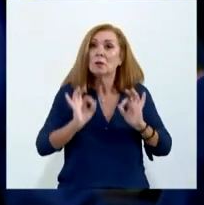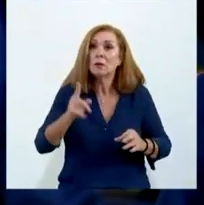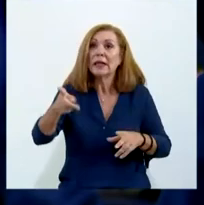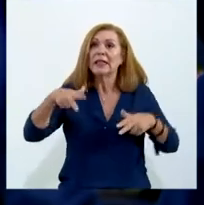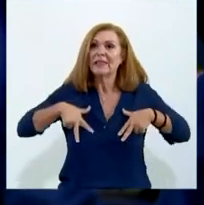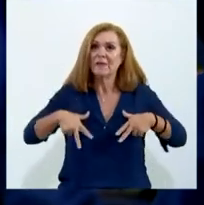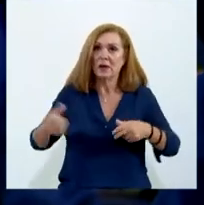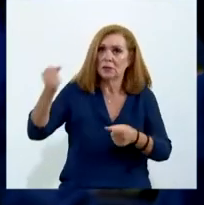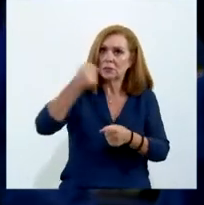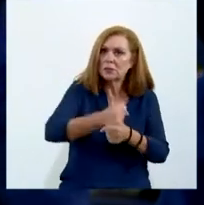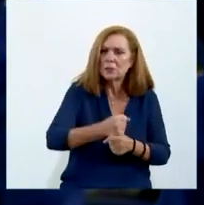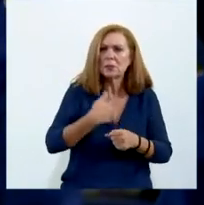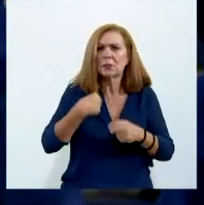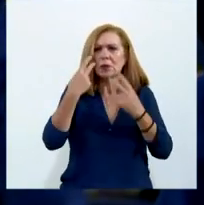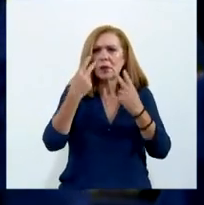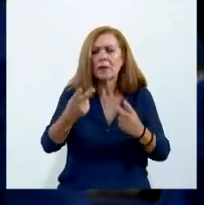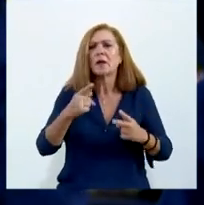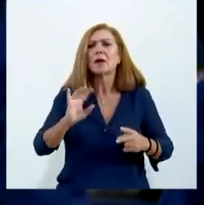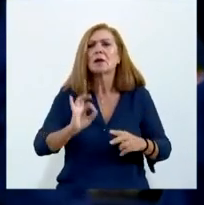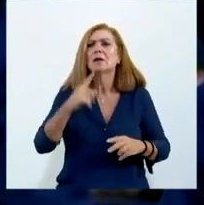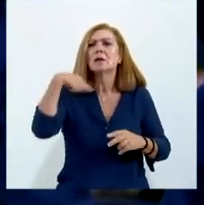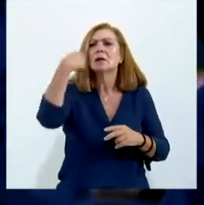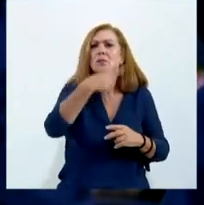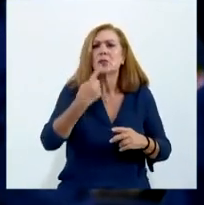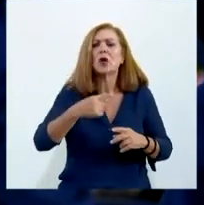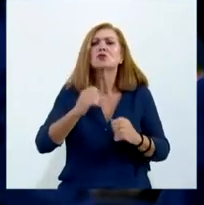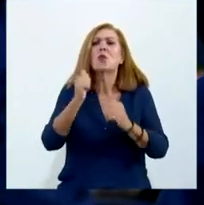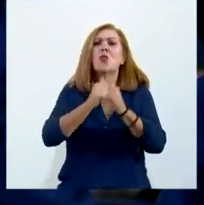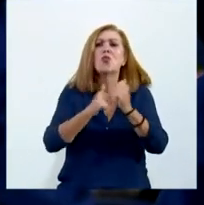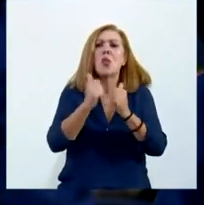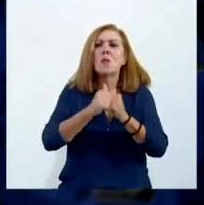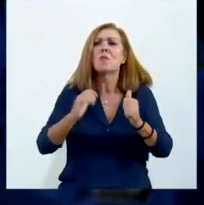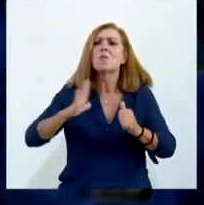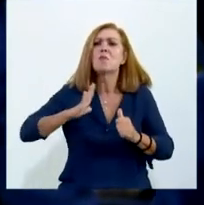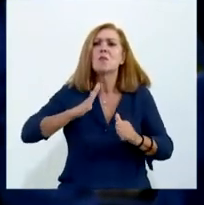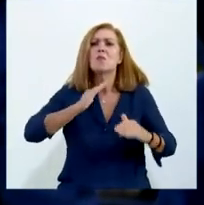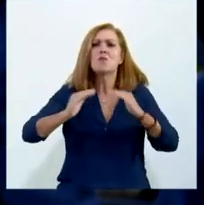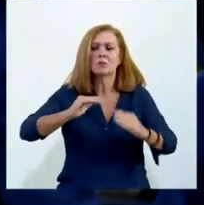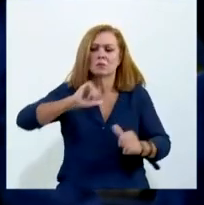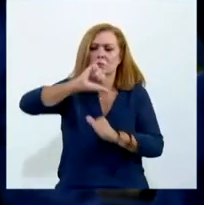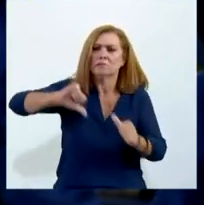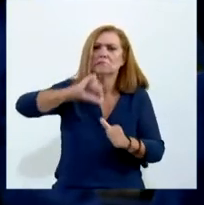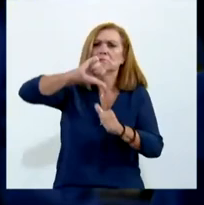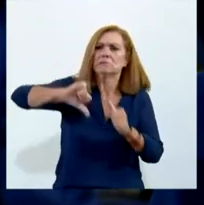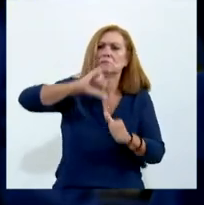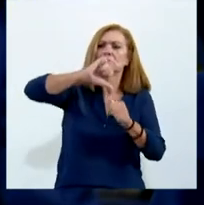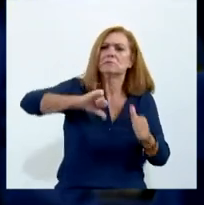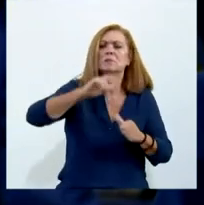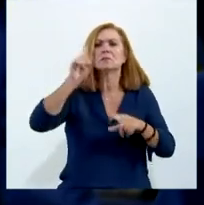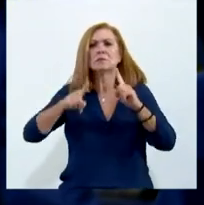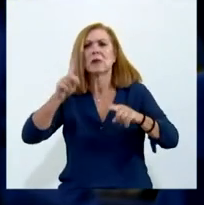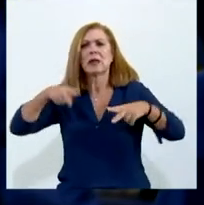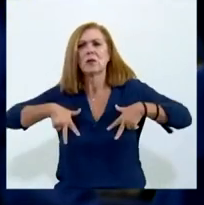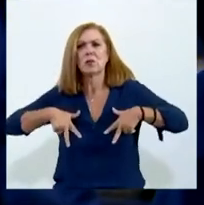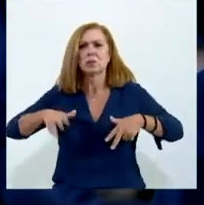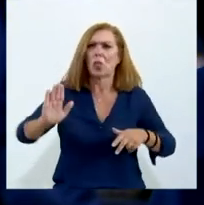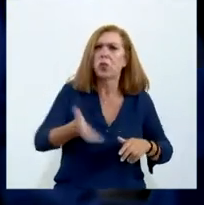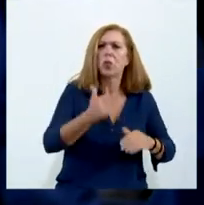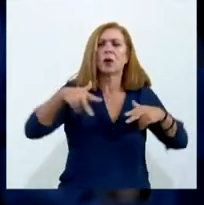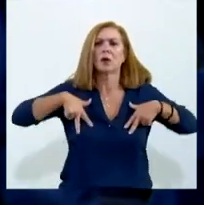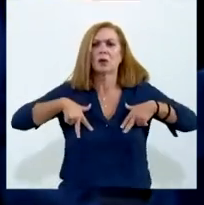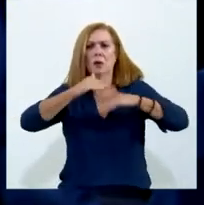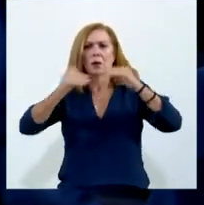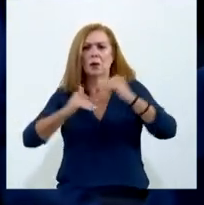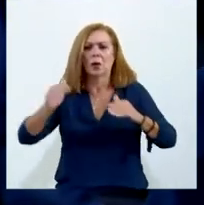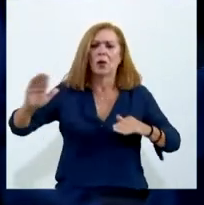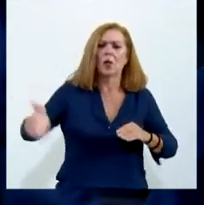όμως αλλεπάλληλες αλλαγές στα πρόσωπα και στη δομή της πολιτικής προστασίας. Είδαμε απομακρύνσεις υπουργών και υφυπουργών.